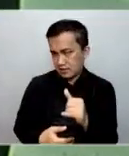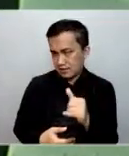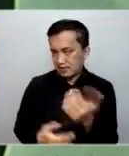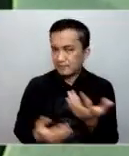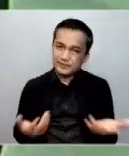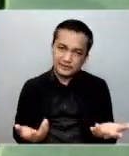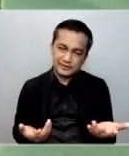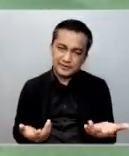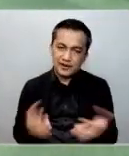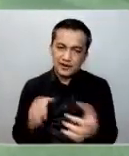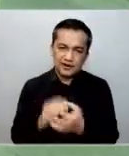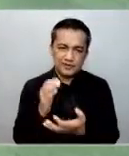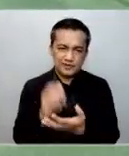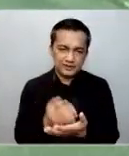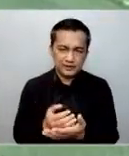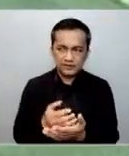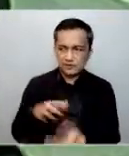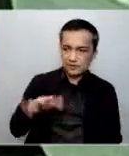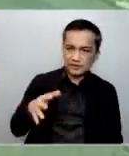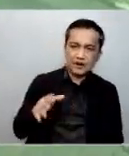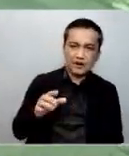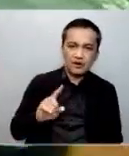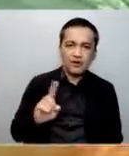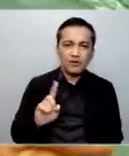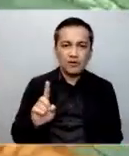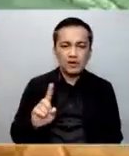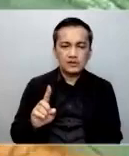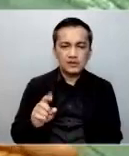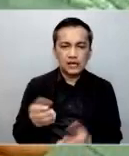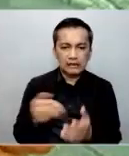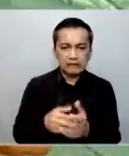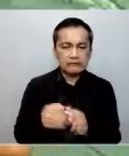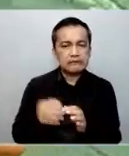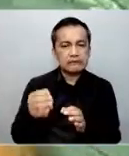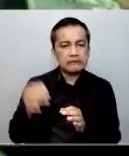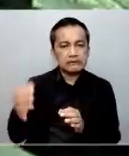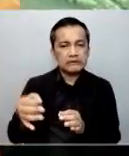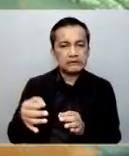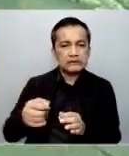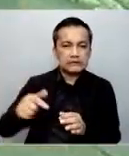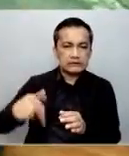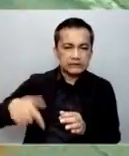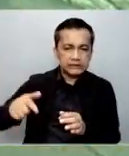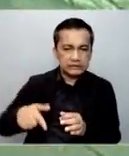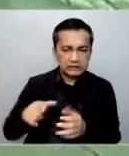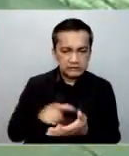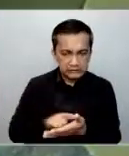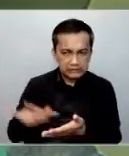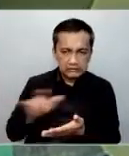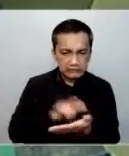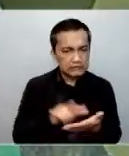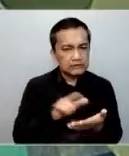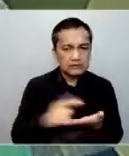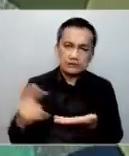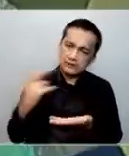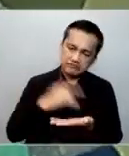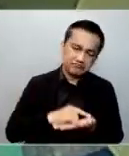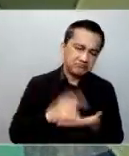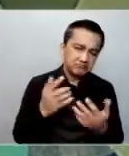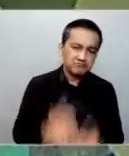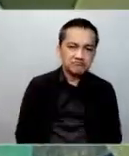ring pag-aalangan na what if magkaroon na naman ng maraming delays? What if late na naman yung flight ni ganito, yung arrival ni ganito? Medyo